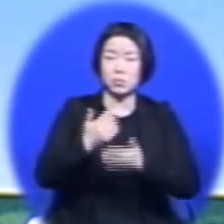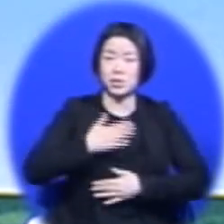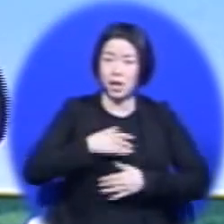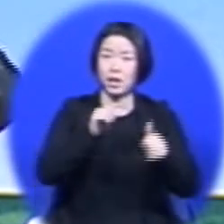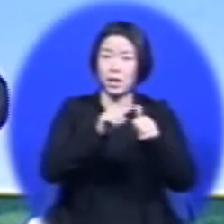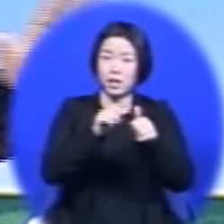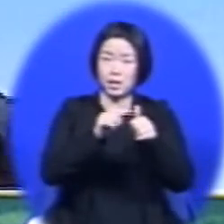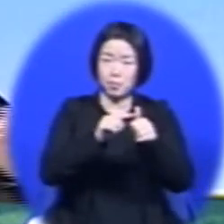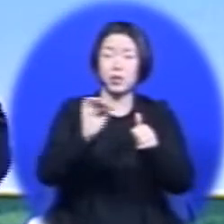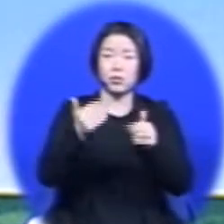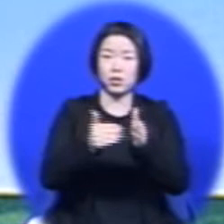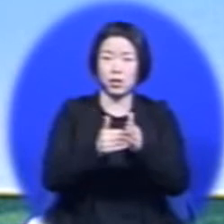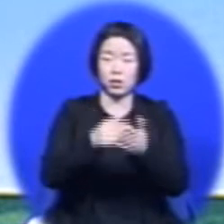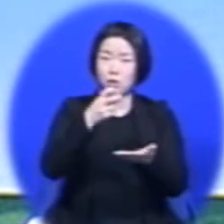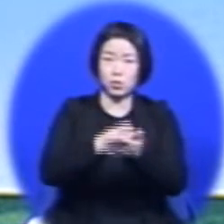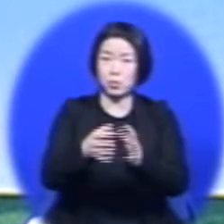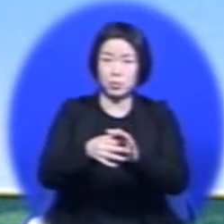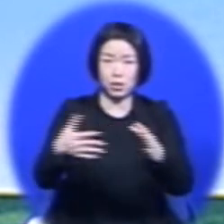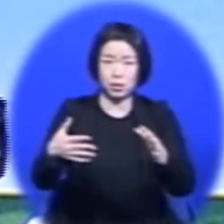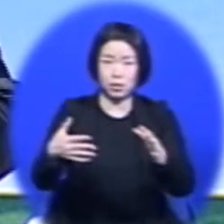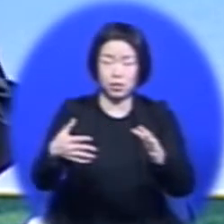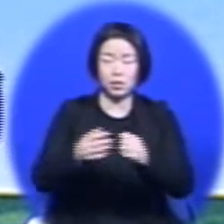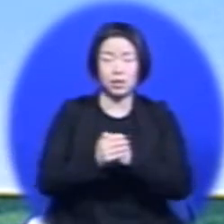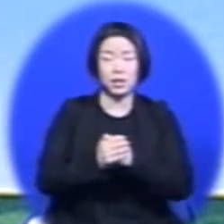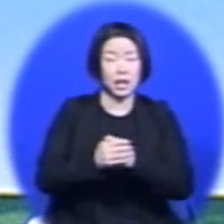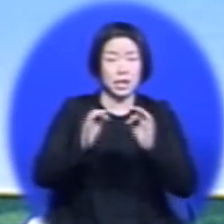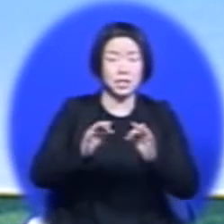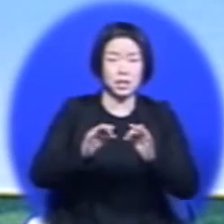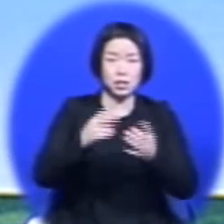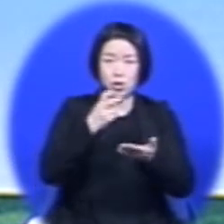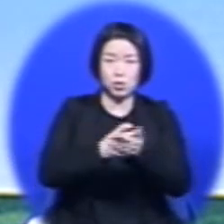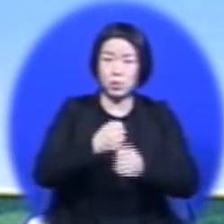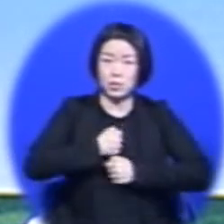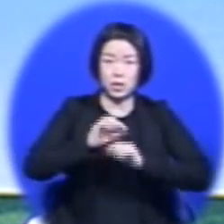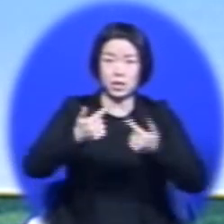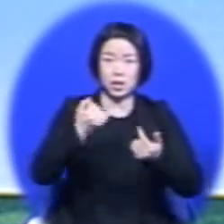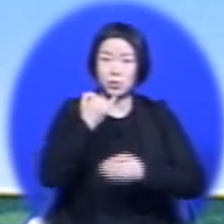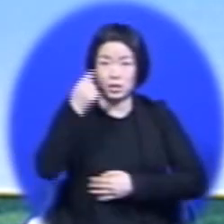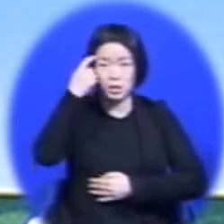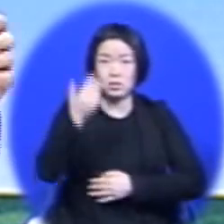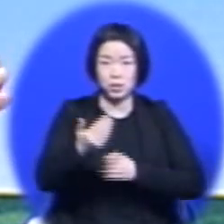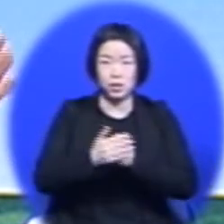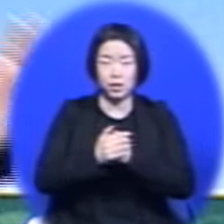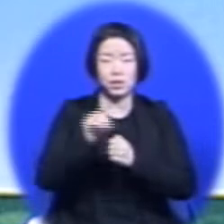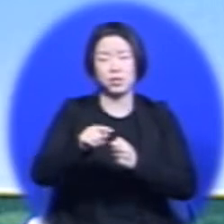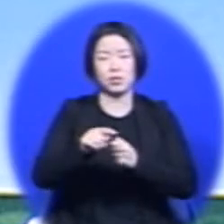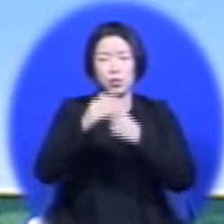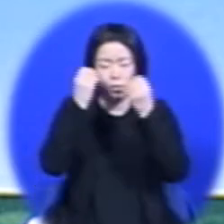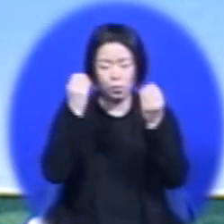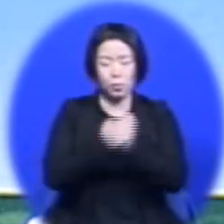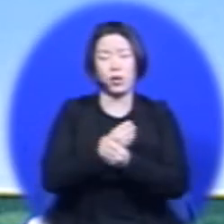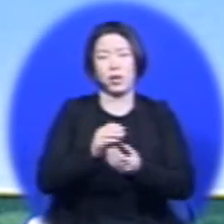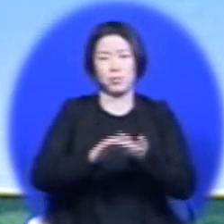해서 율법은 상관이 없는 건가? 이제는 율법을 안 지켜도 되는 건가? 하는 것은 전적으로